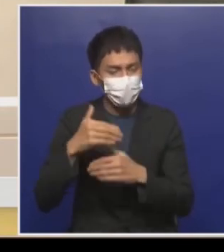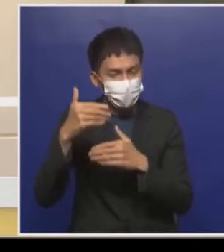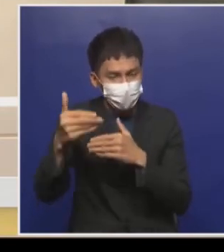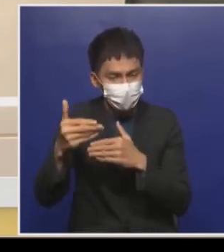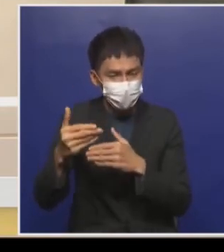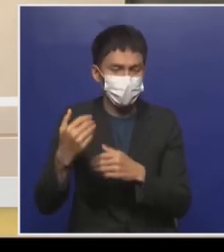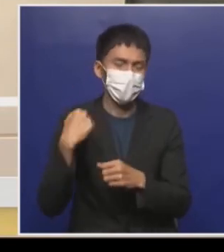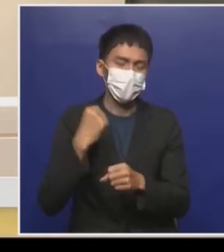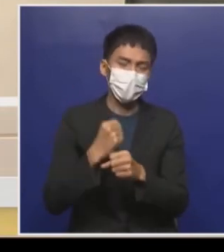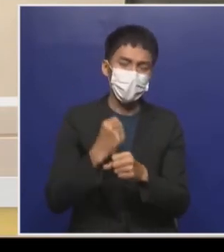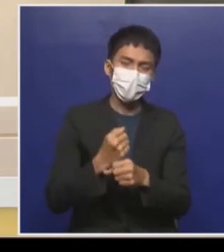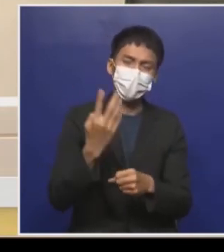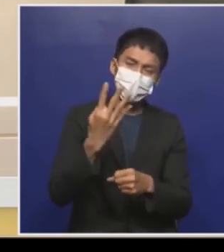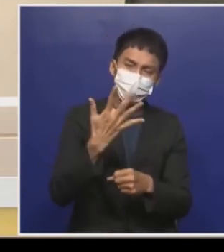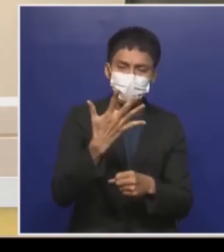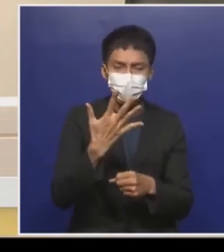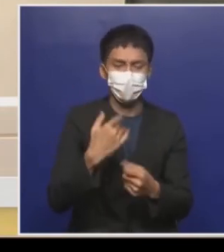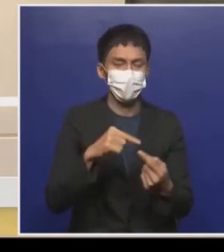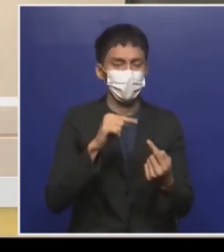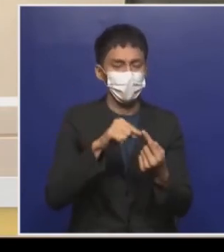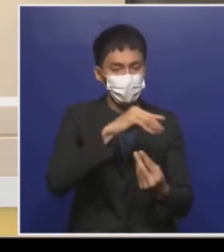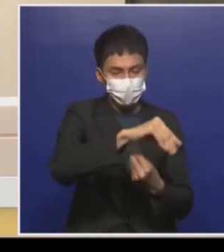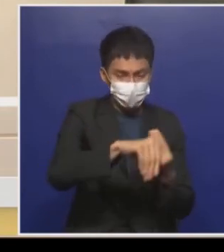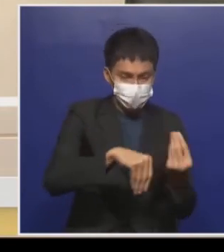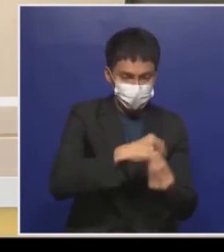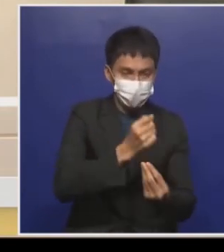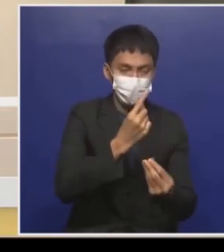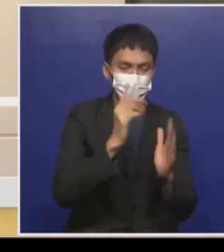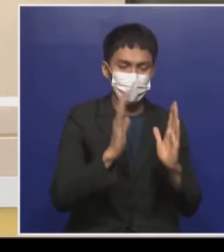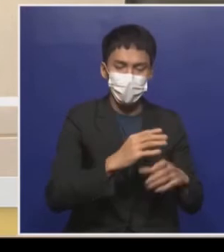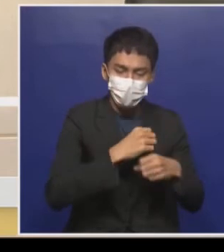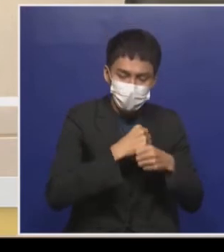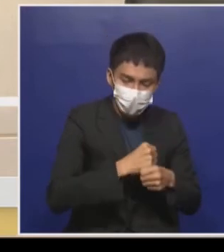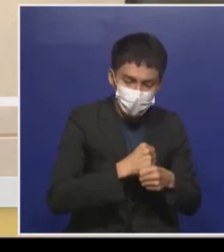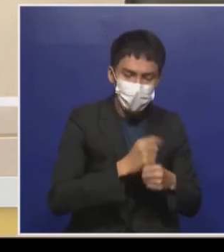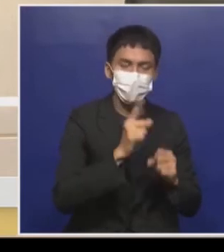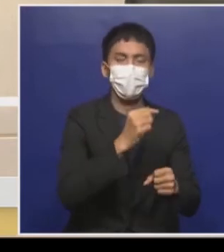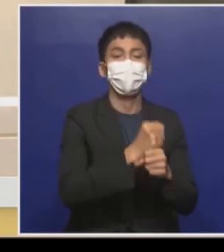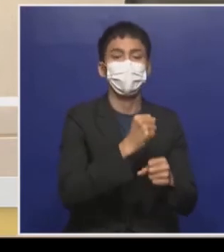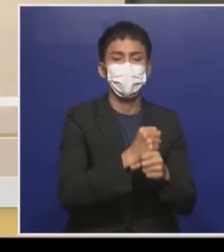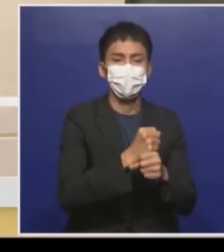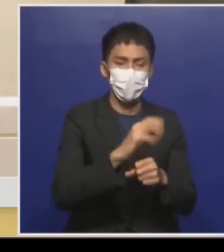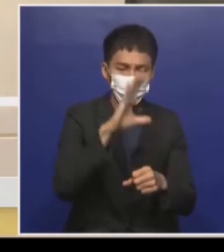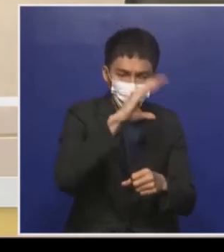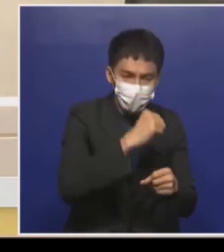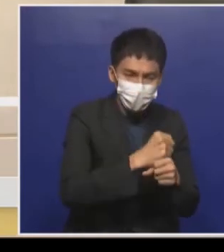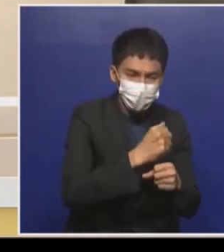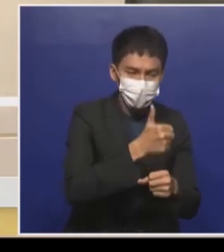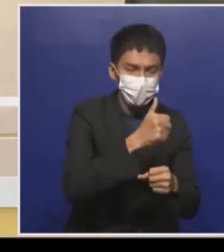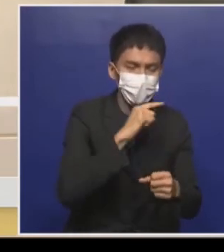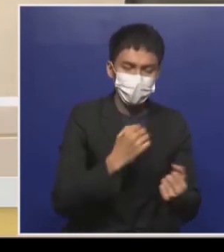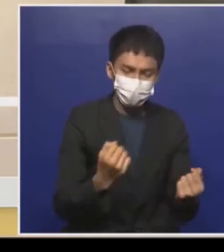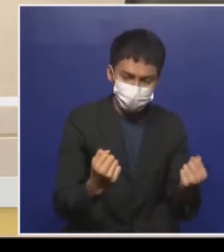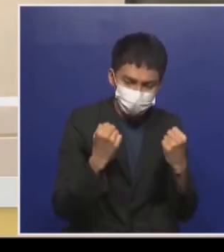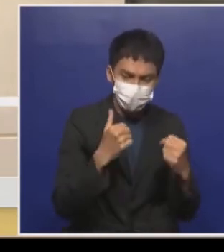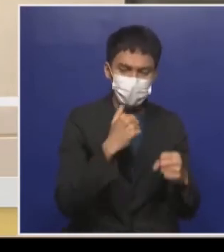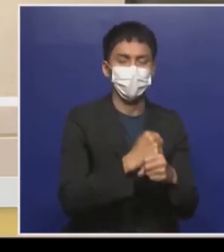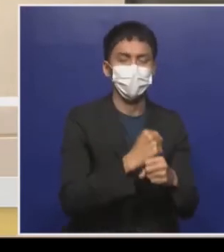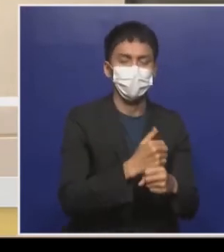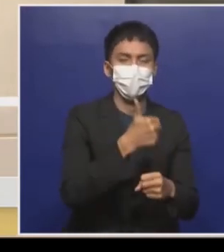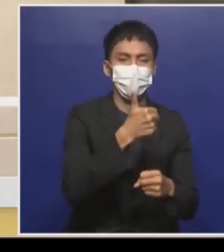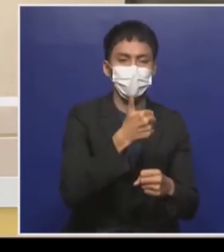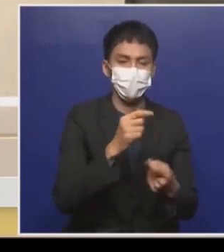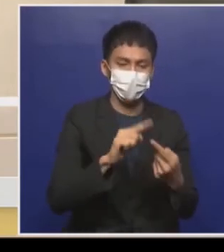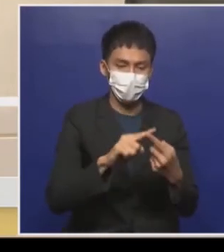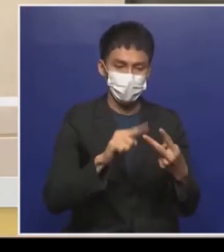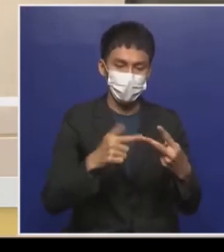คือมิติเศรษฐกิจคนสอายุนั้นตองมีทักษะสามารถหางานทำได้ขณะทยมแงทำงานสุขภาพ